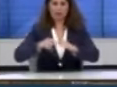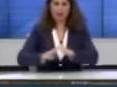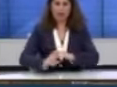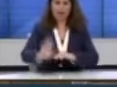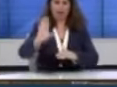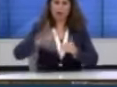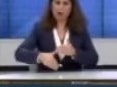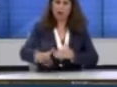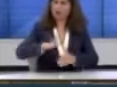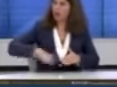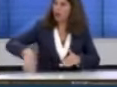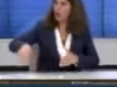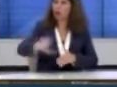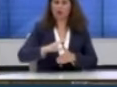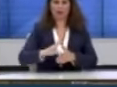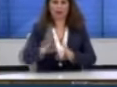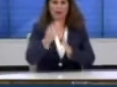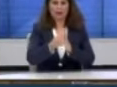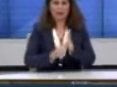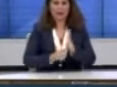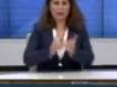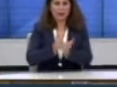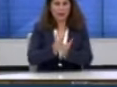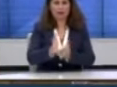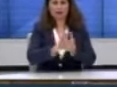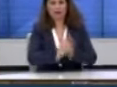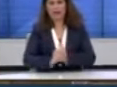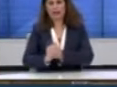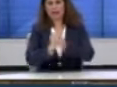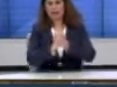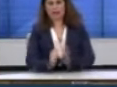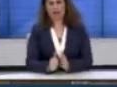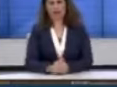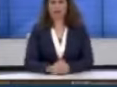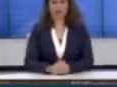ανάκαμψη και προοπτική για όλους. Με κριτήρια δικαιοσύνης και αλληλεγγύης.